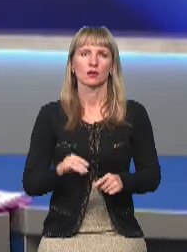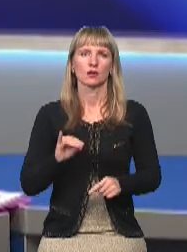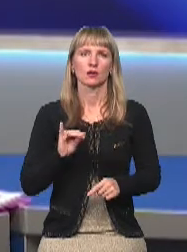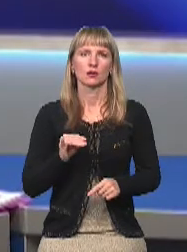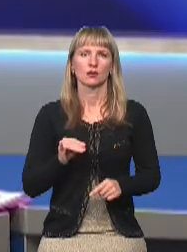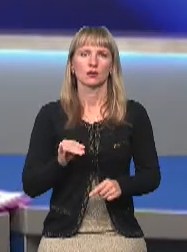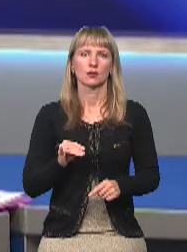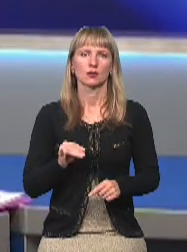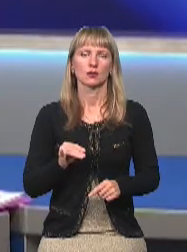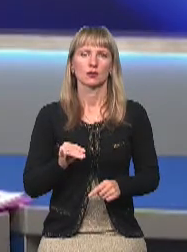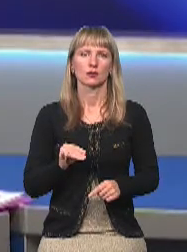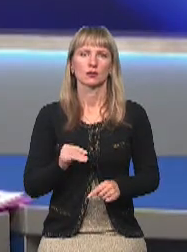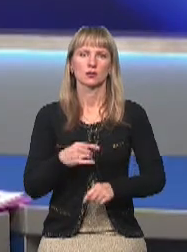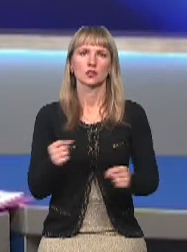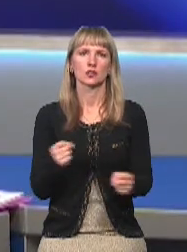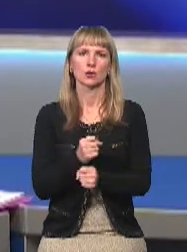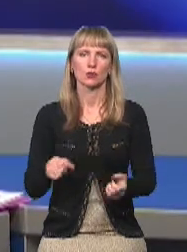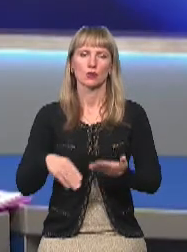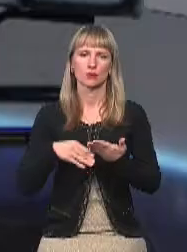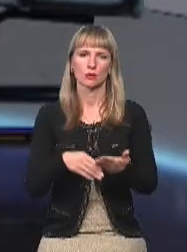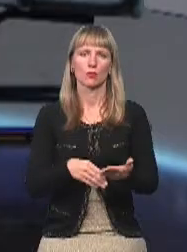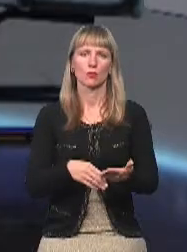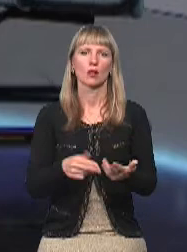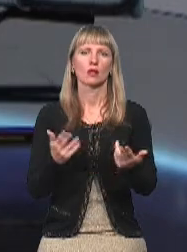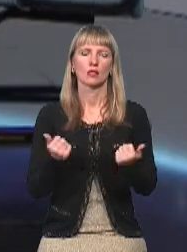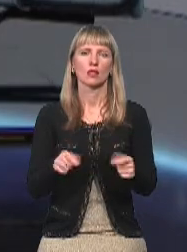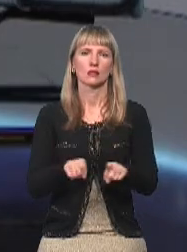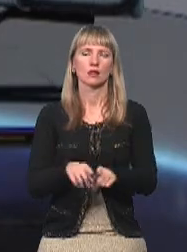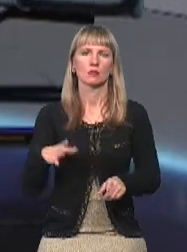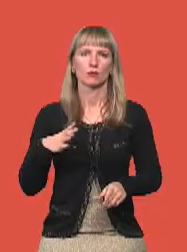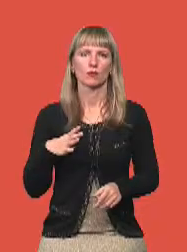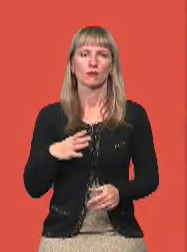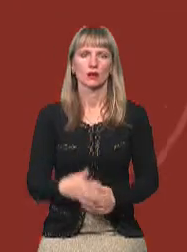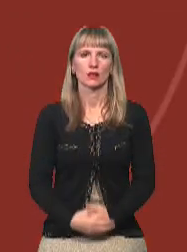і швидка медична допомога. Так буває, але в мене не було.